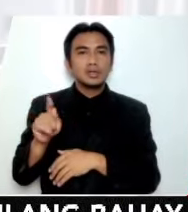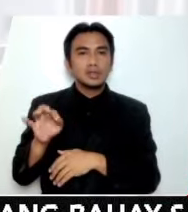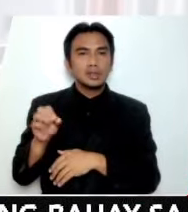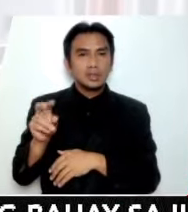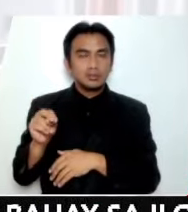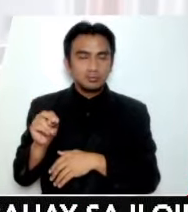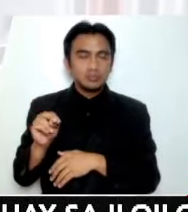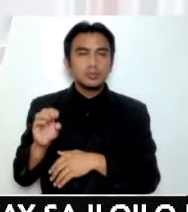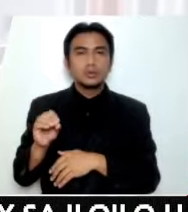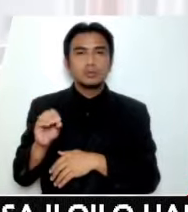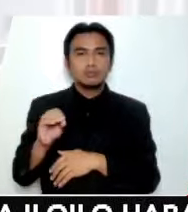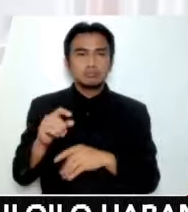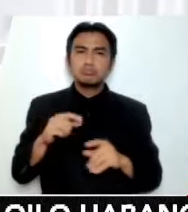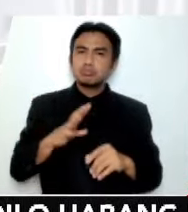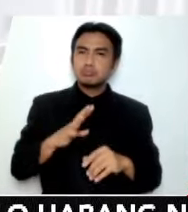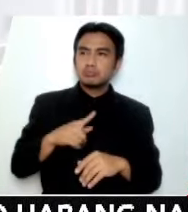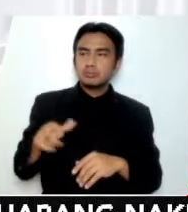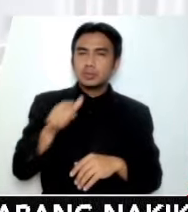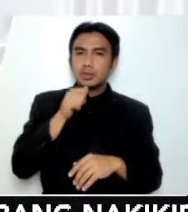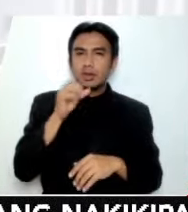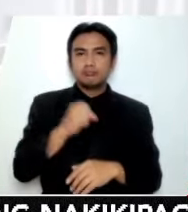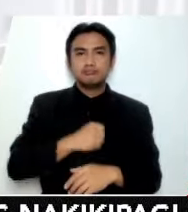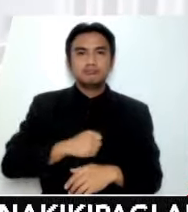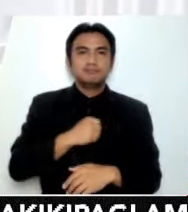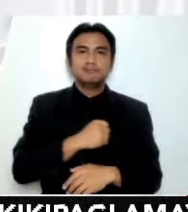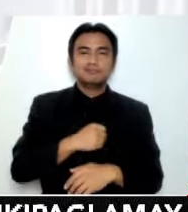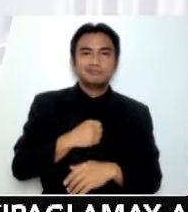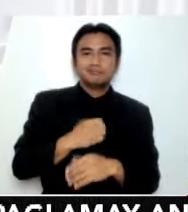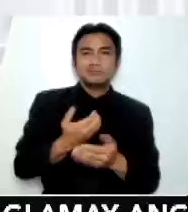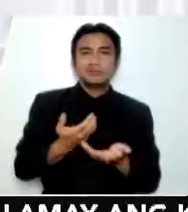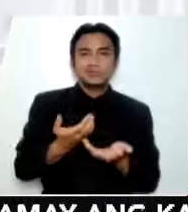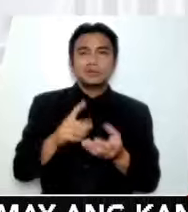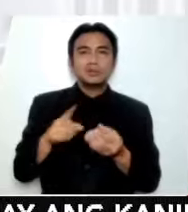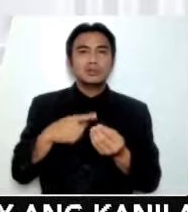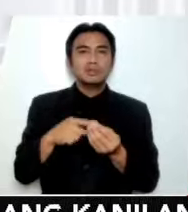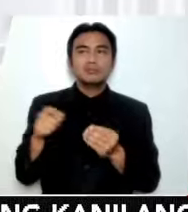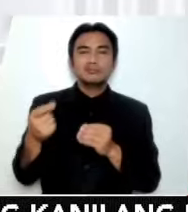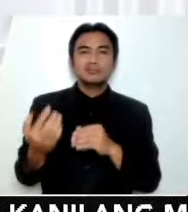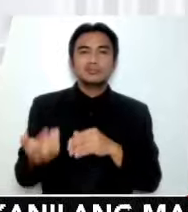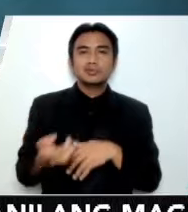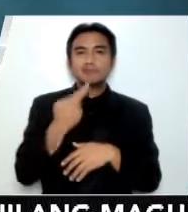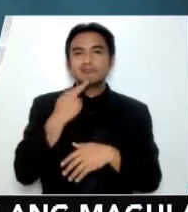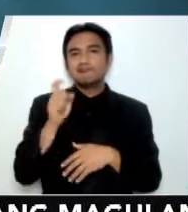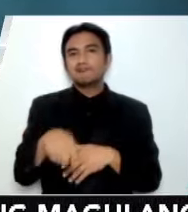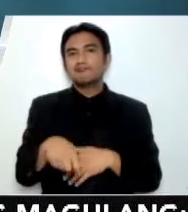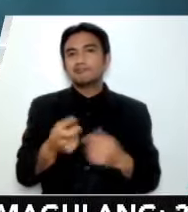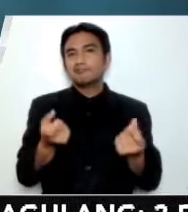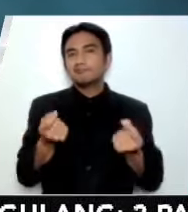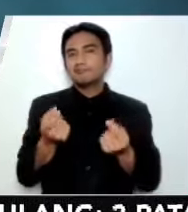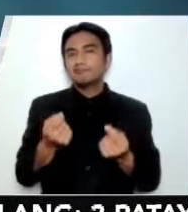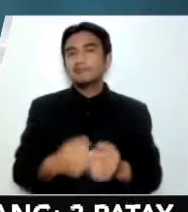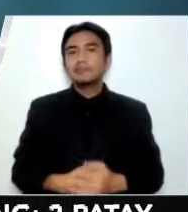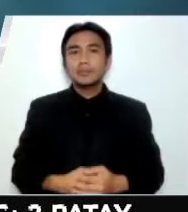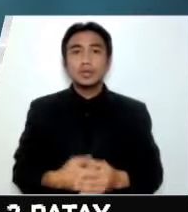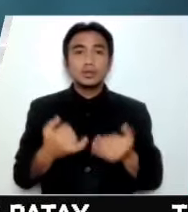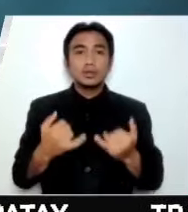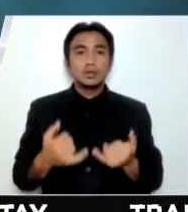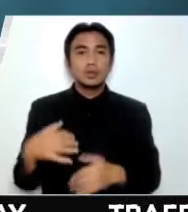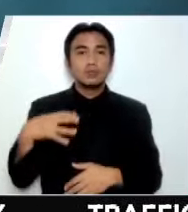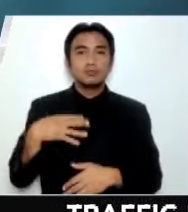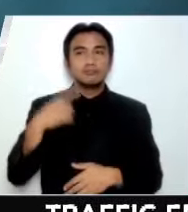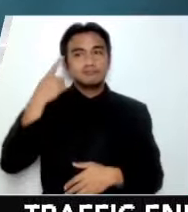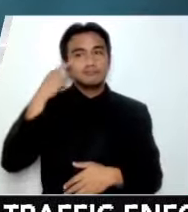hindi humingi ng tawad si Cayetano sa anyay pambabastos nito. Sinusubukan naming kunin ang pahayag ni